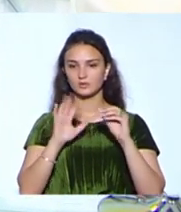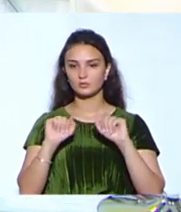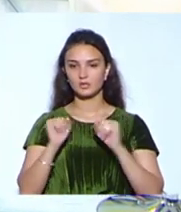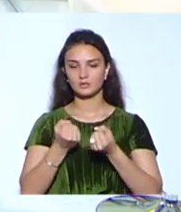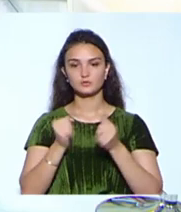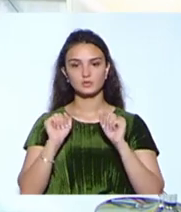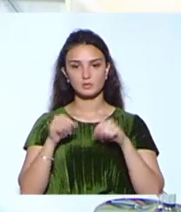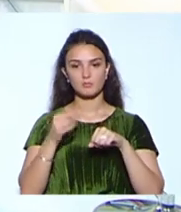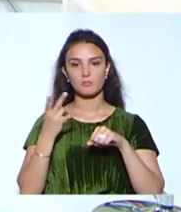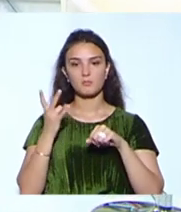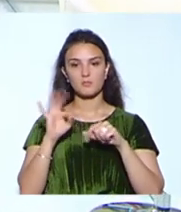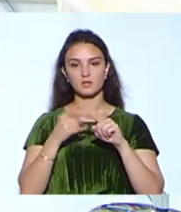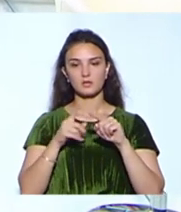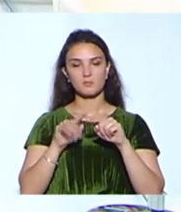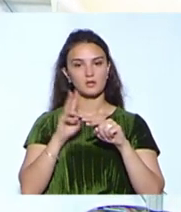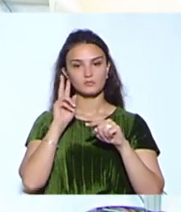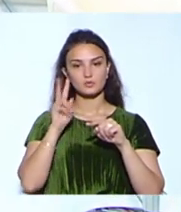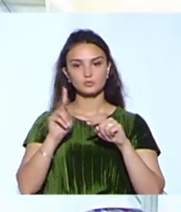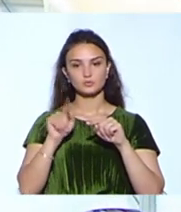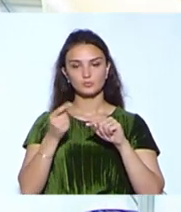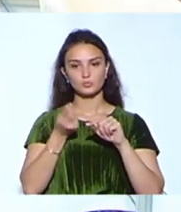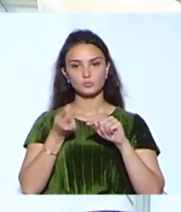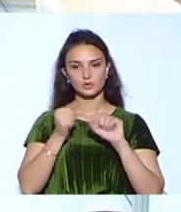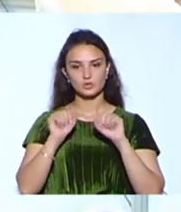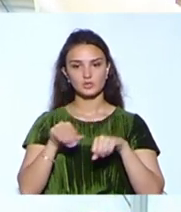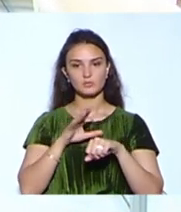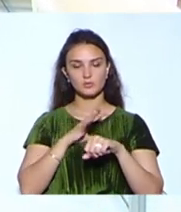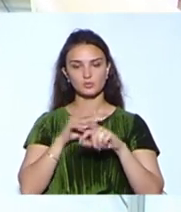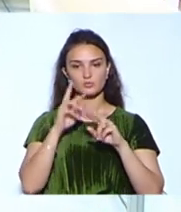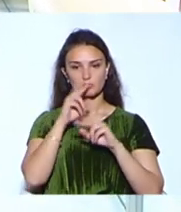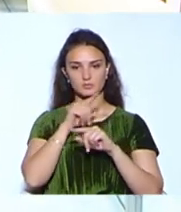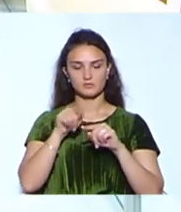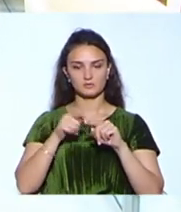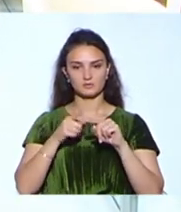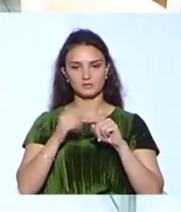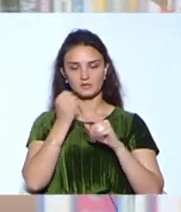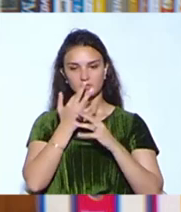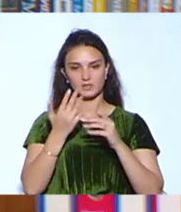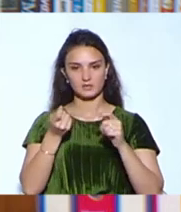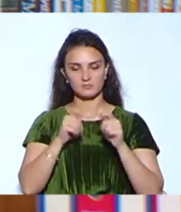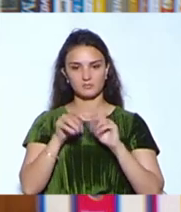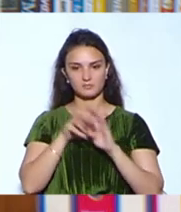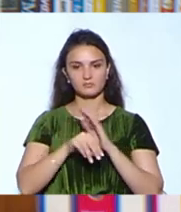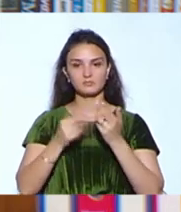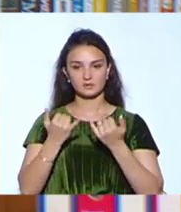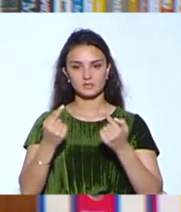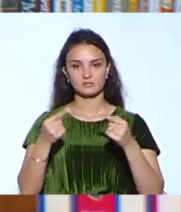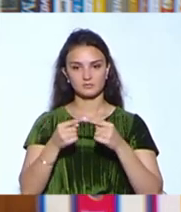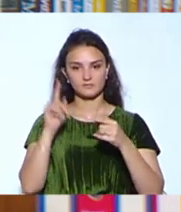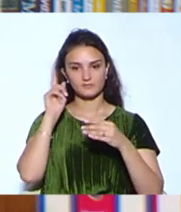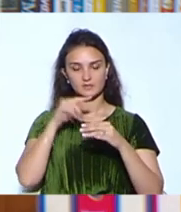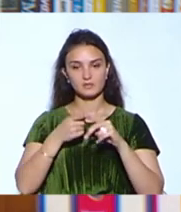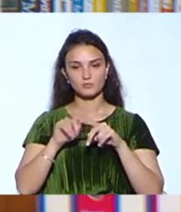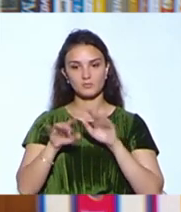გაყინვის შესაძლებლობა, თუმცა არც ის ვიცოდით, რომ კურკა შეიძლება იყოს მომწამლავი ნივთიერებების შემცველი. დღეს ეს ნამდვილად ვიცით, ამიტომ